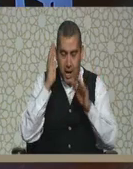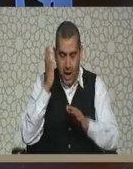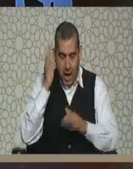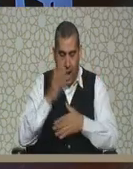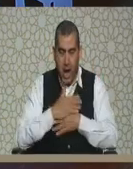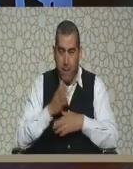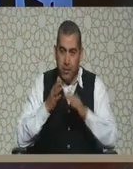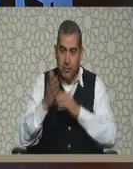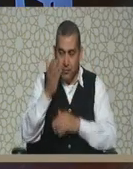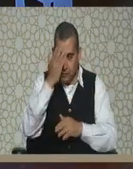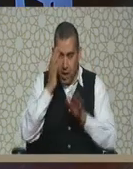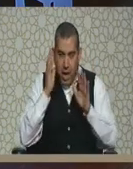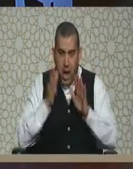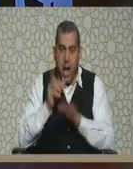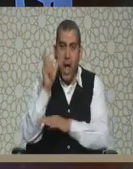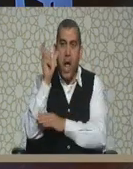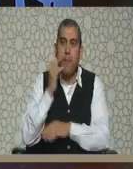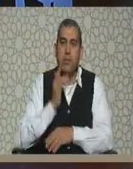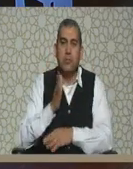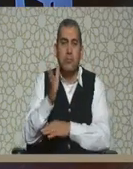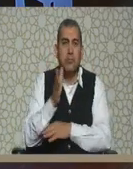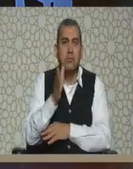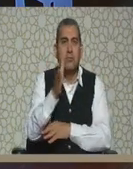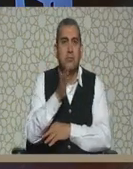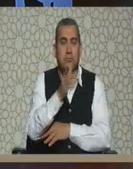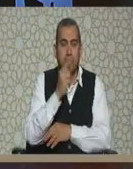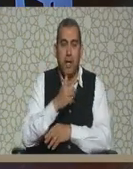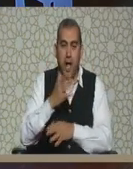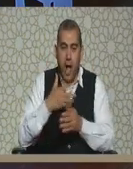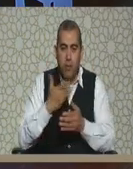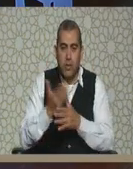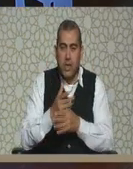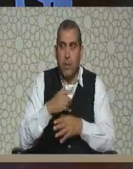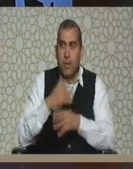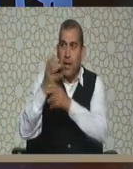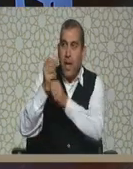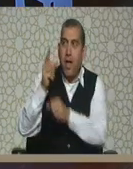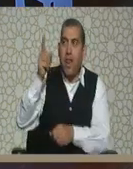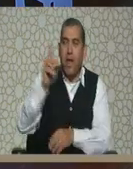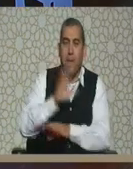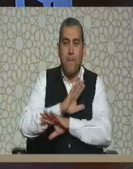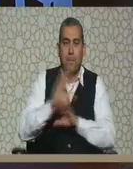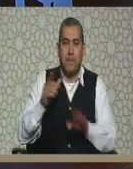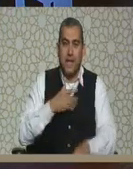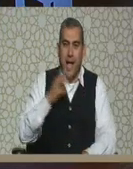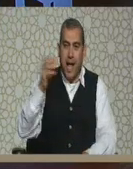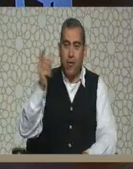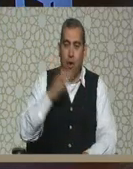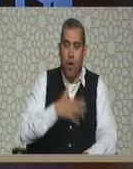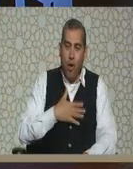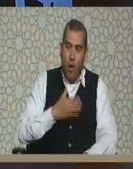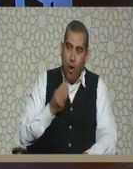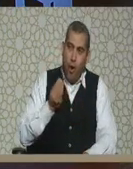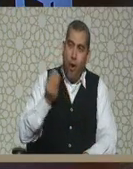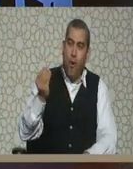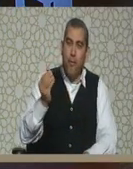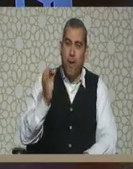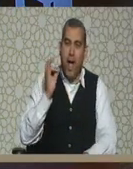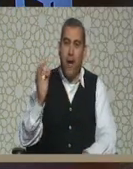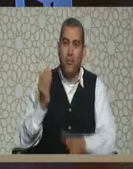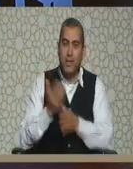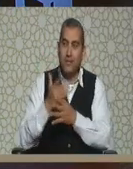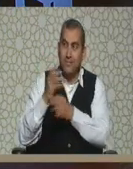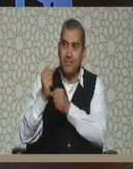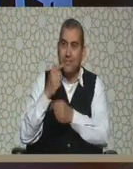بان برضا الله سبحانه وتعالى عنك وفي نفس الوقت عباده الحب دي وان تعبد الله سبحانه وتعالى